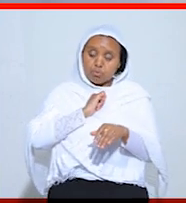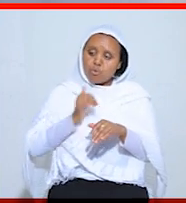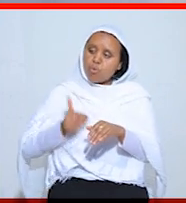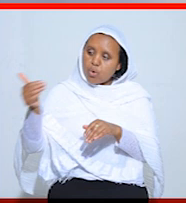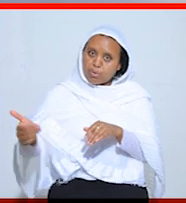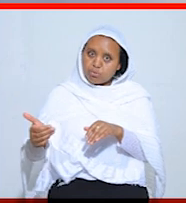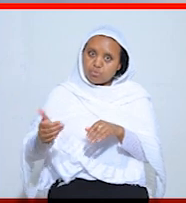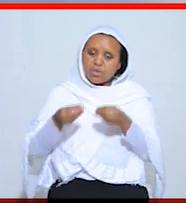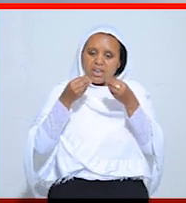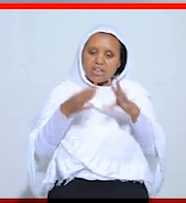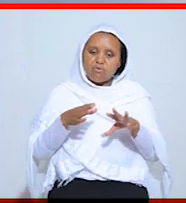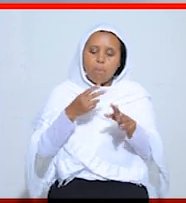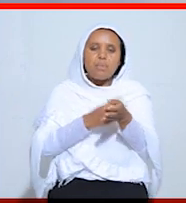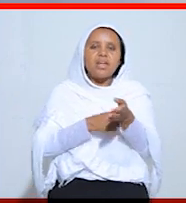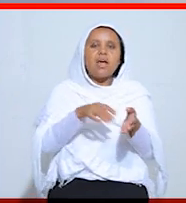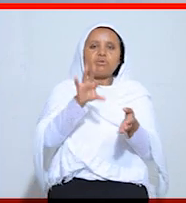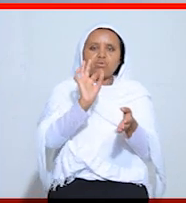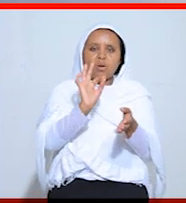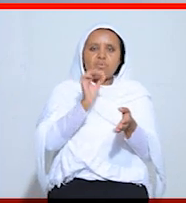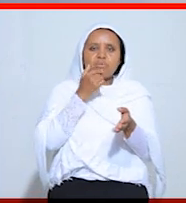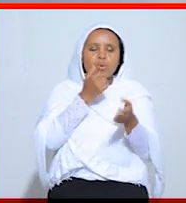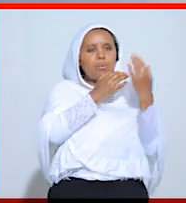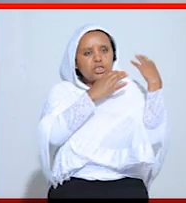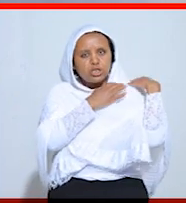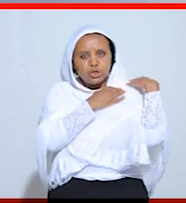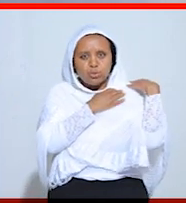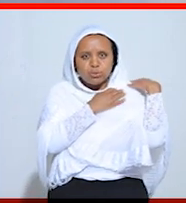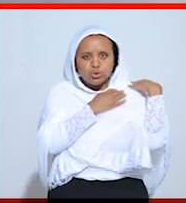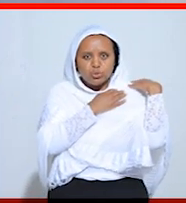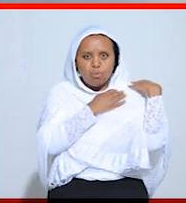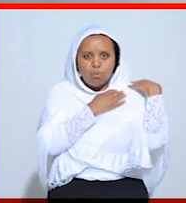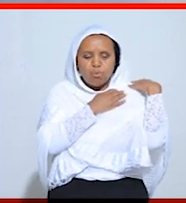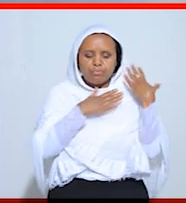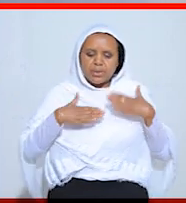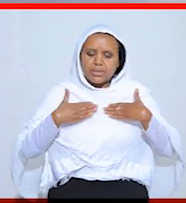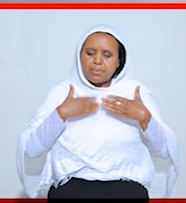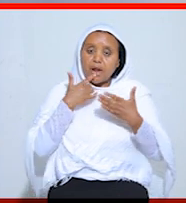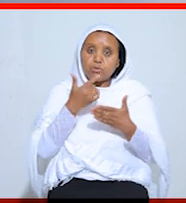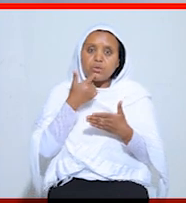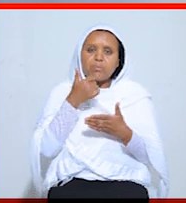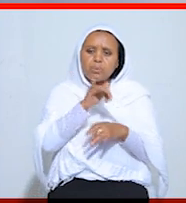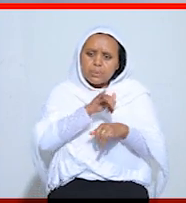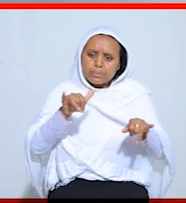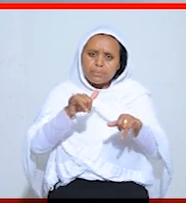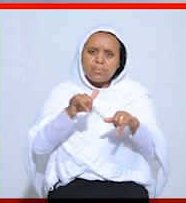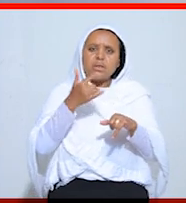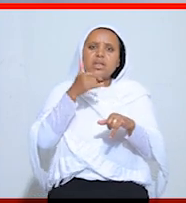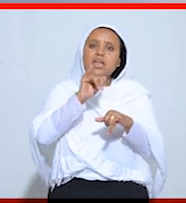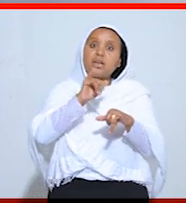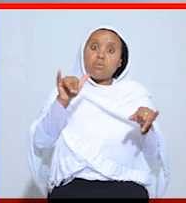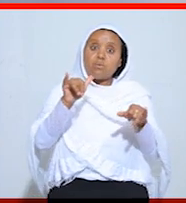ባለቤቱ ጎረቤቶቹን የጠፋውን በጌን አግሸዋለሁ ብሎ በትከሻው ተሸክሞ ደስ ይበላችሁ እንደሚለው ሁሉ